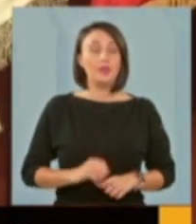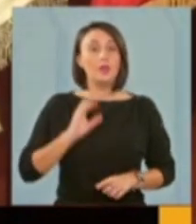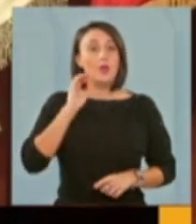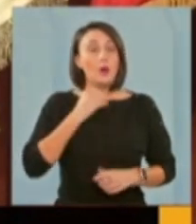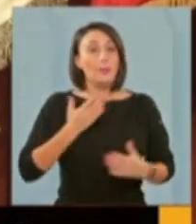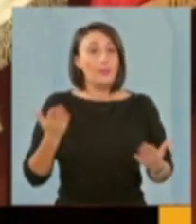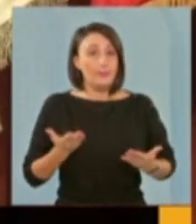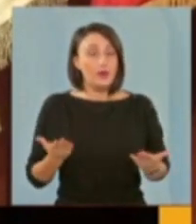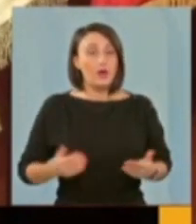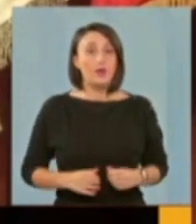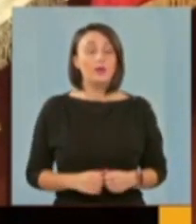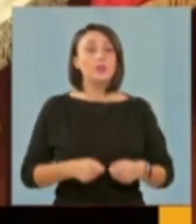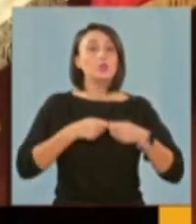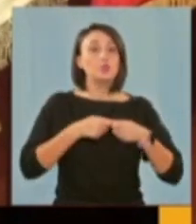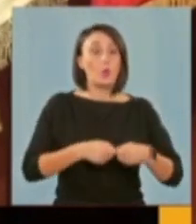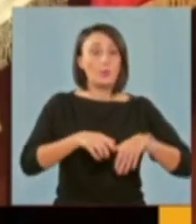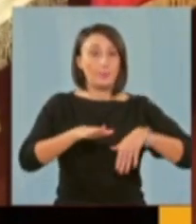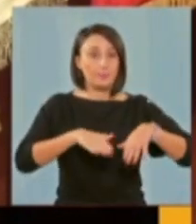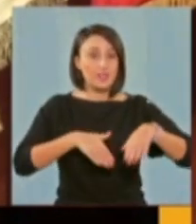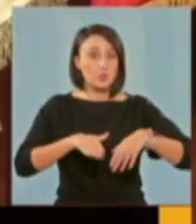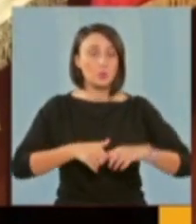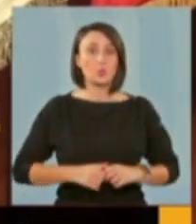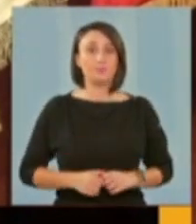oameni pe care, domnule ministru,